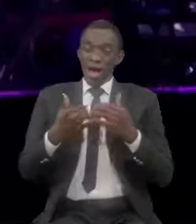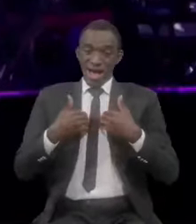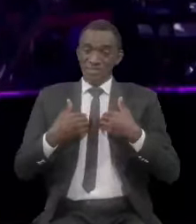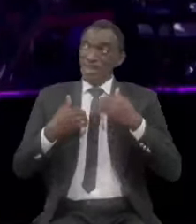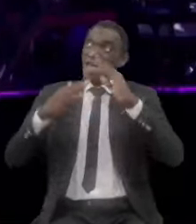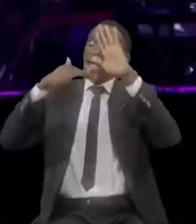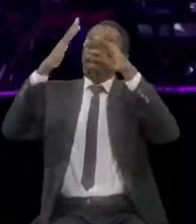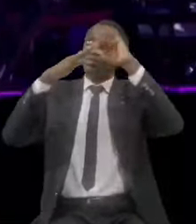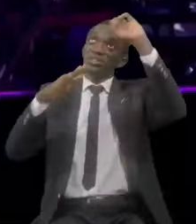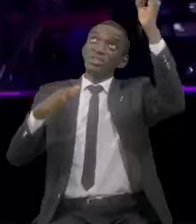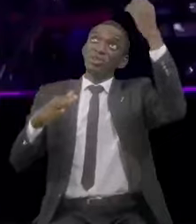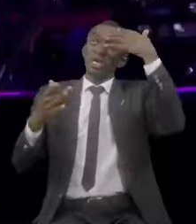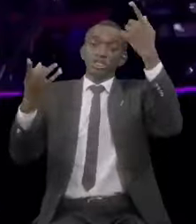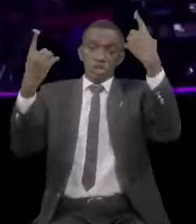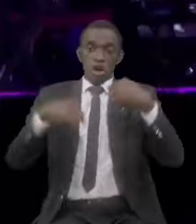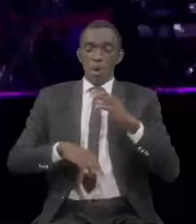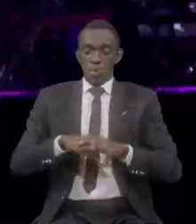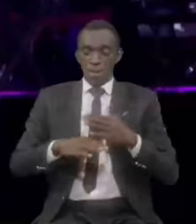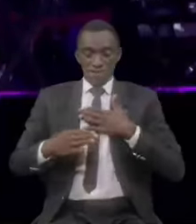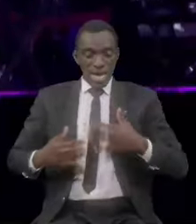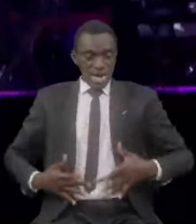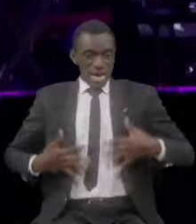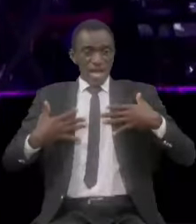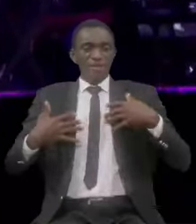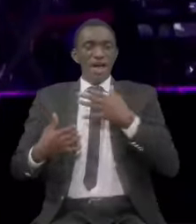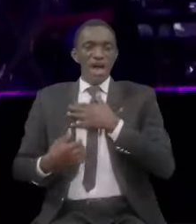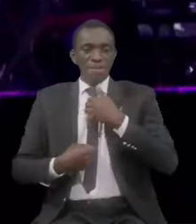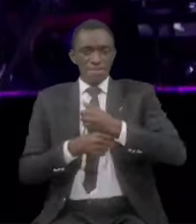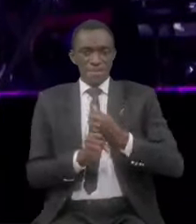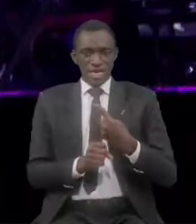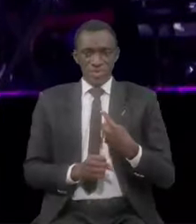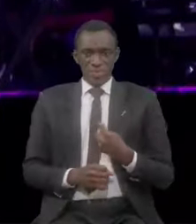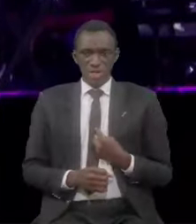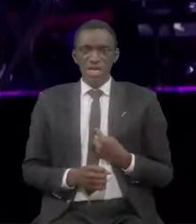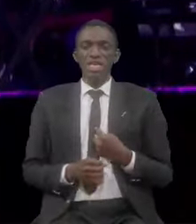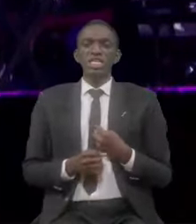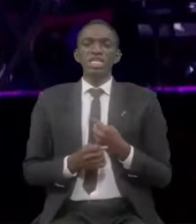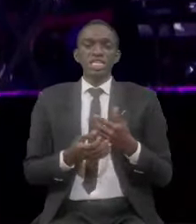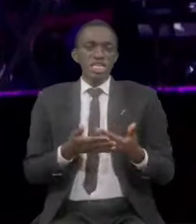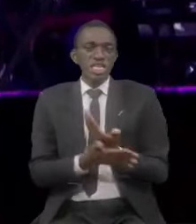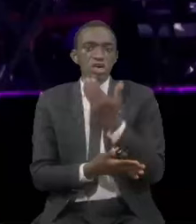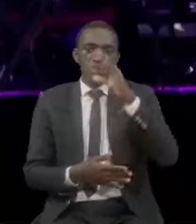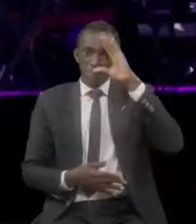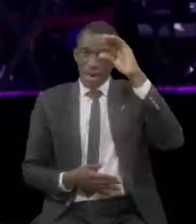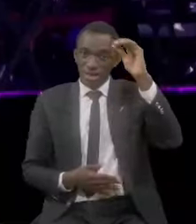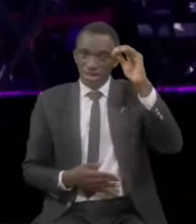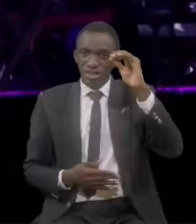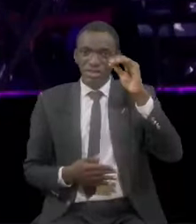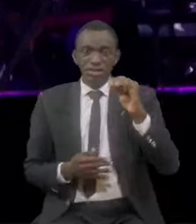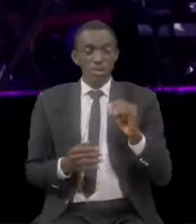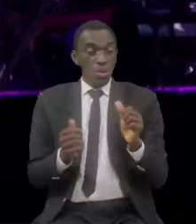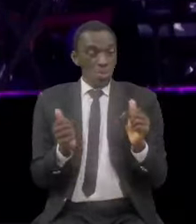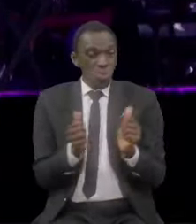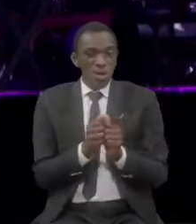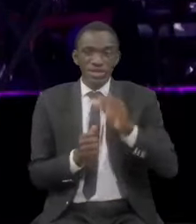avoir la grâce du ciel dans votre vie pour faire de vous une nouvelle personne.